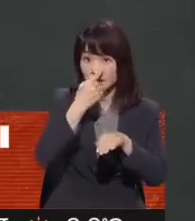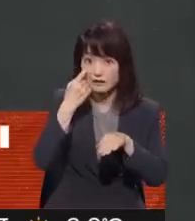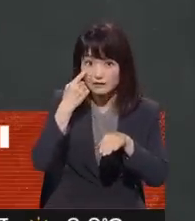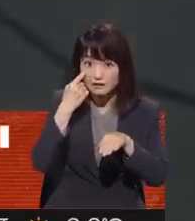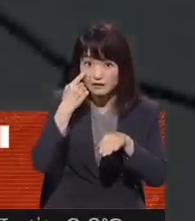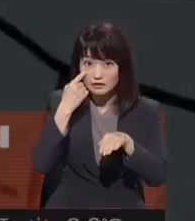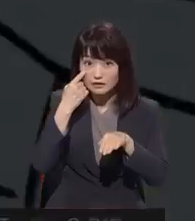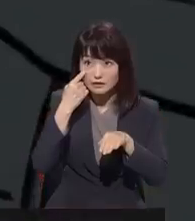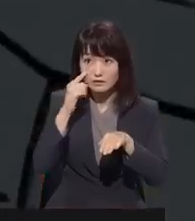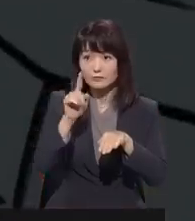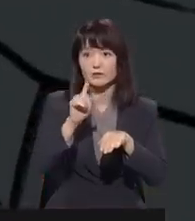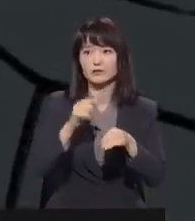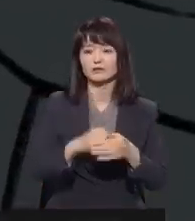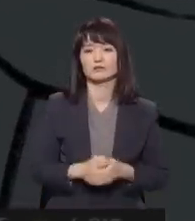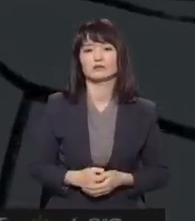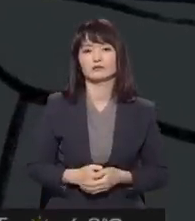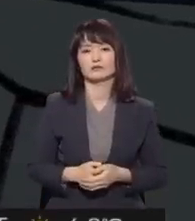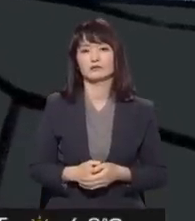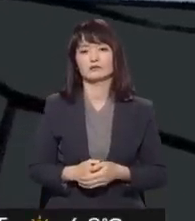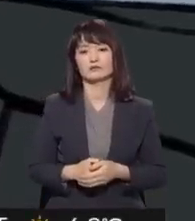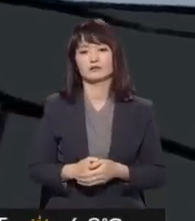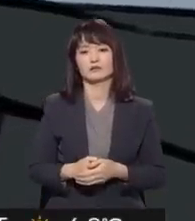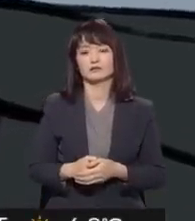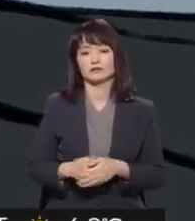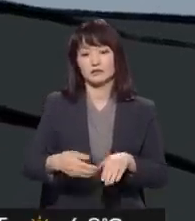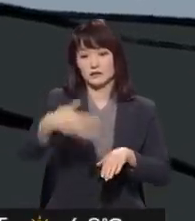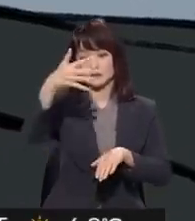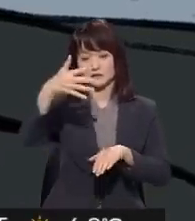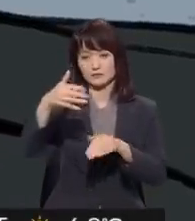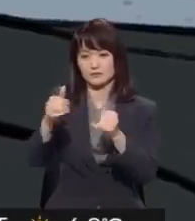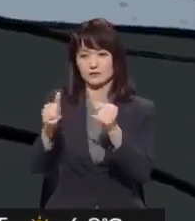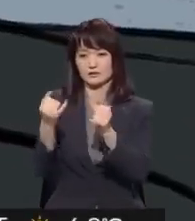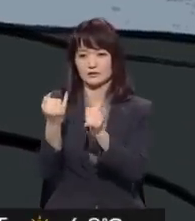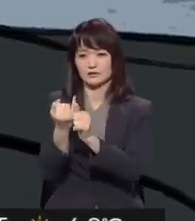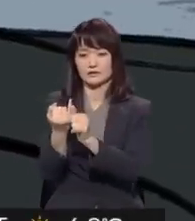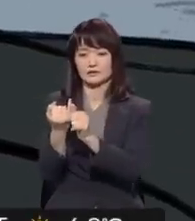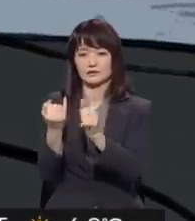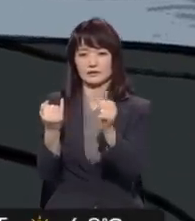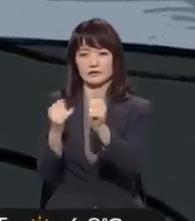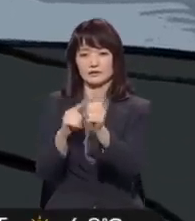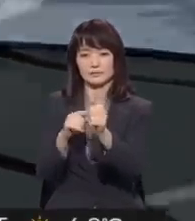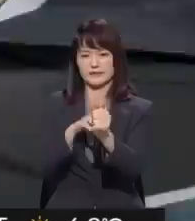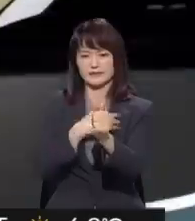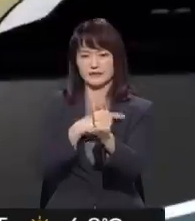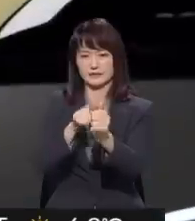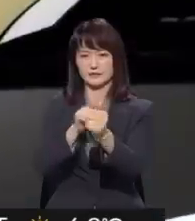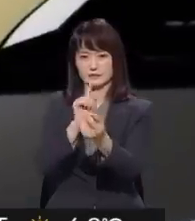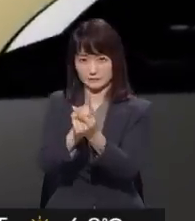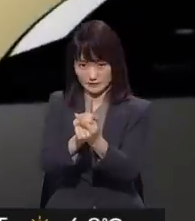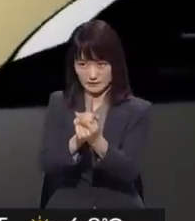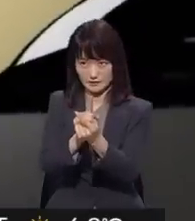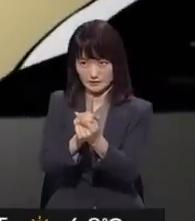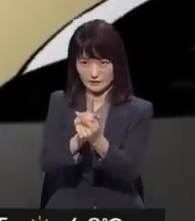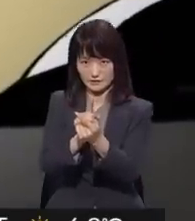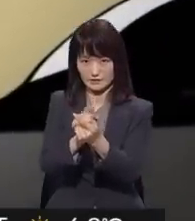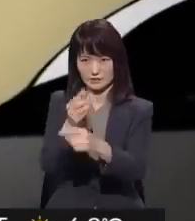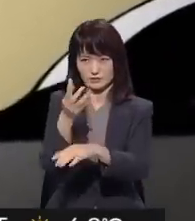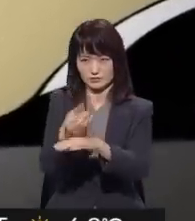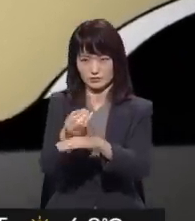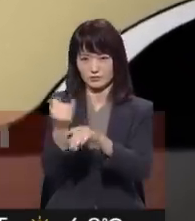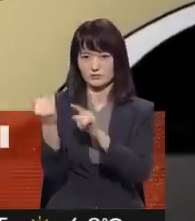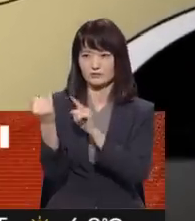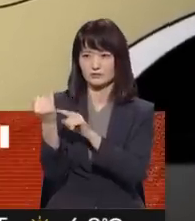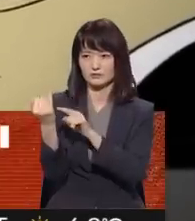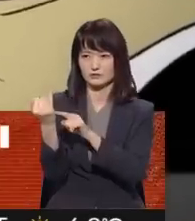봤더니 거기에 나오는 남자가 바로 아내가 원하는 상간 남자를 만나는게 나왔던 거예요 블랙박스를이